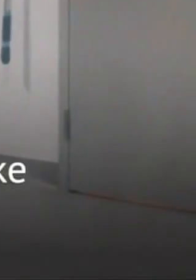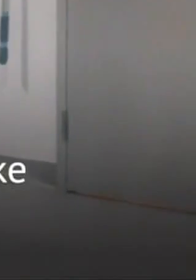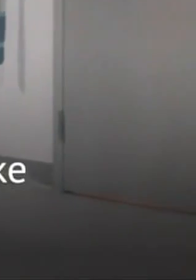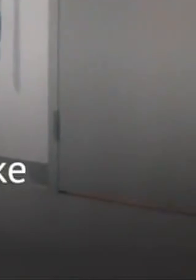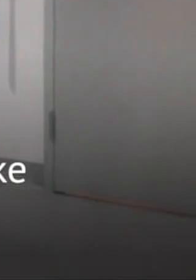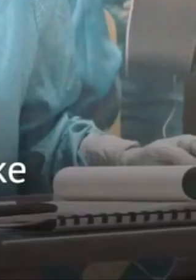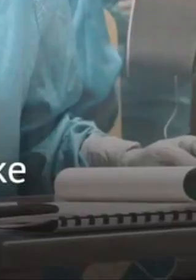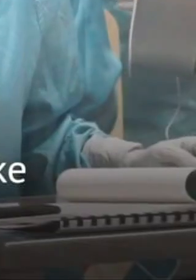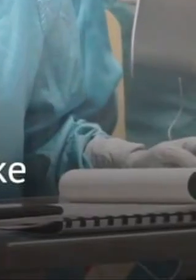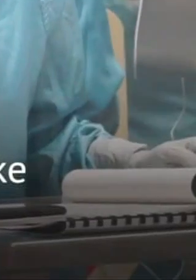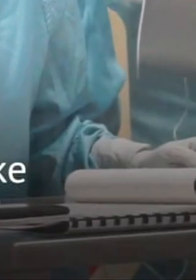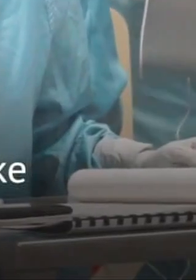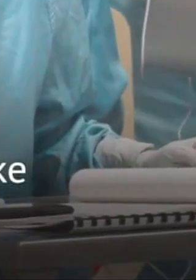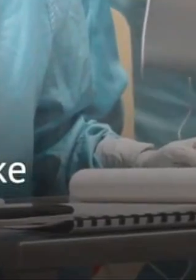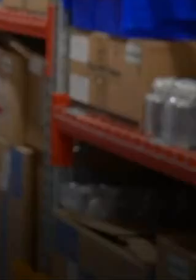ภาคเอง